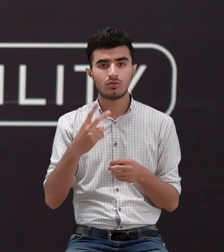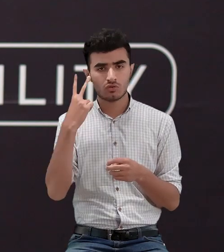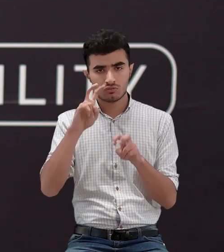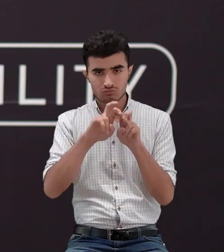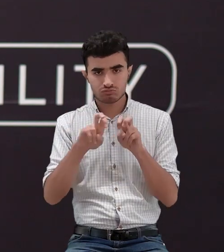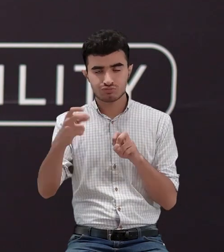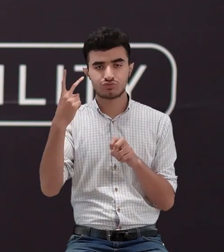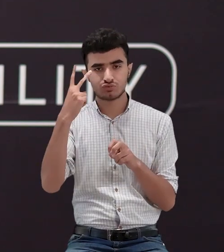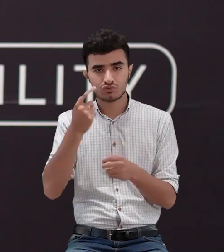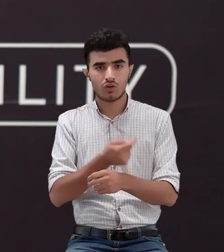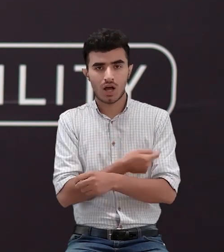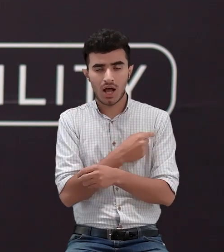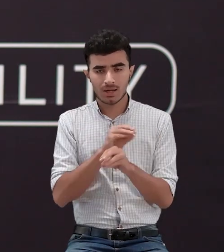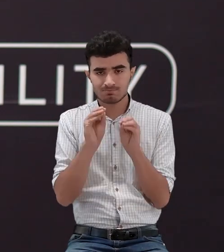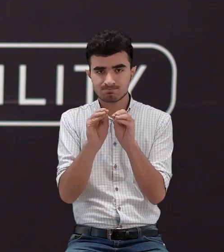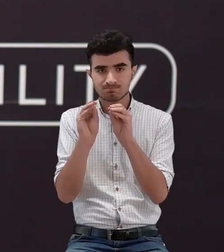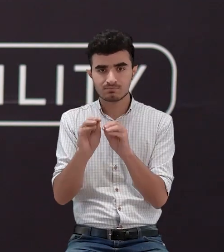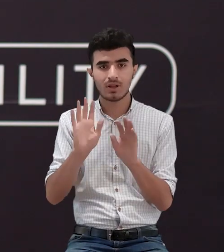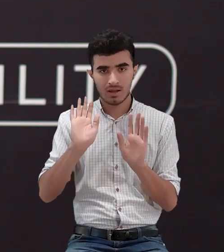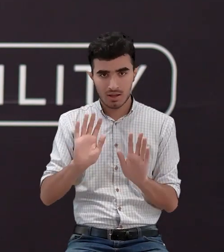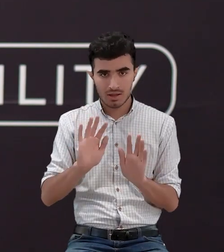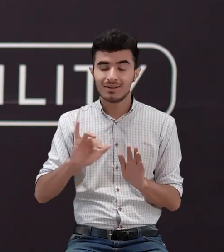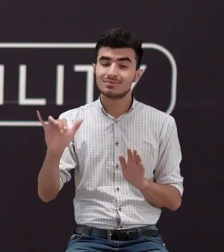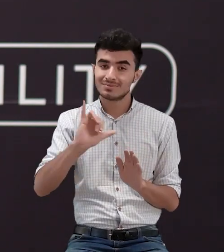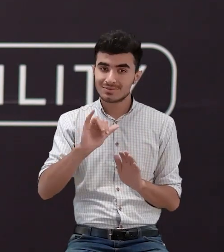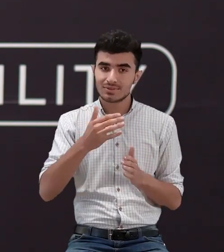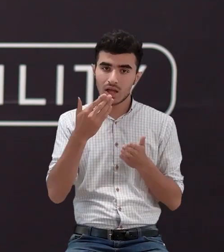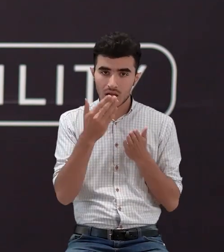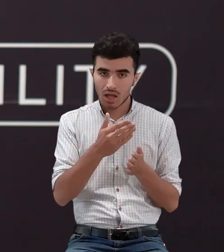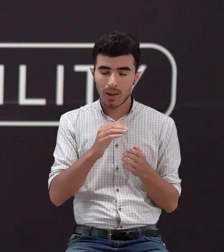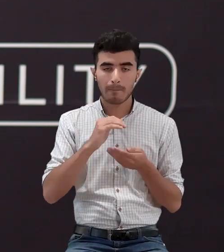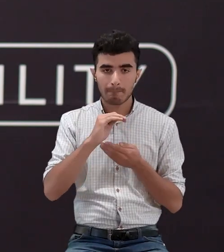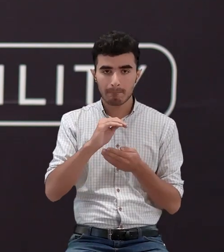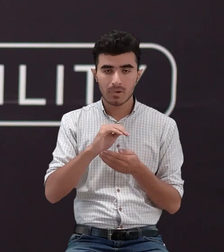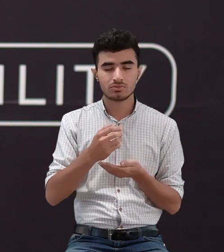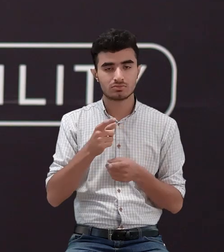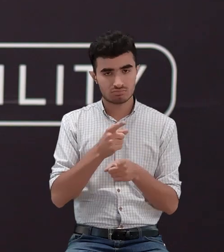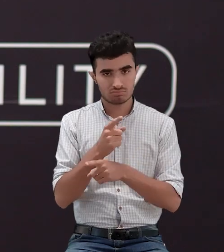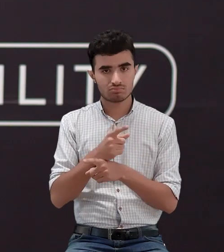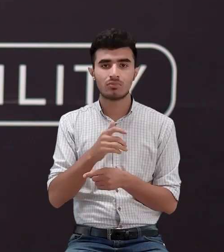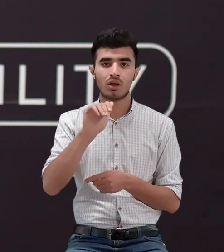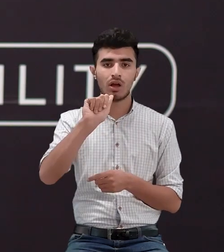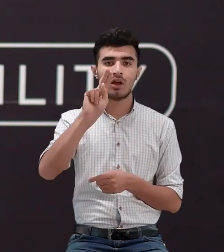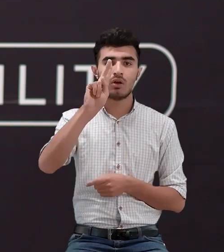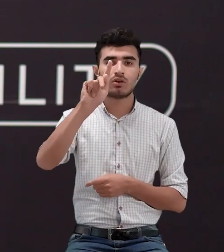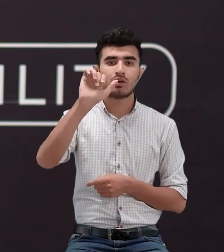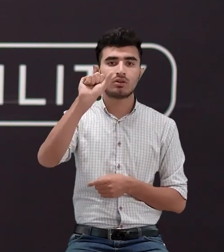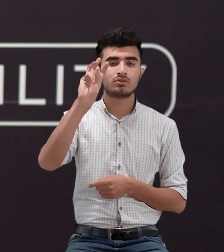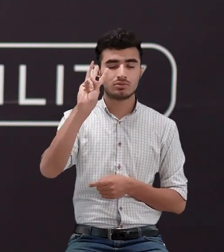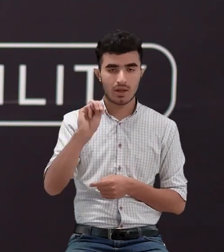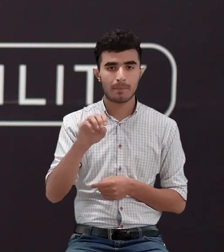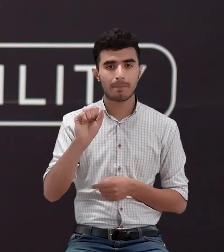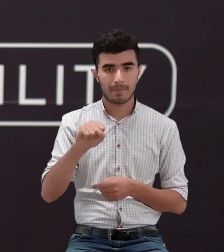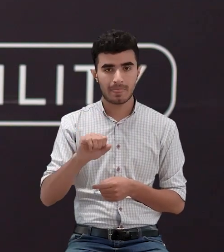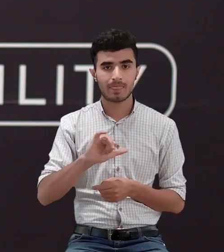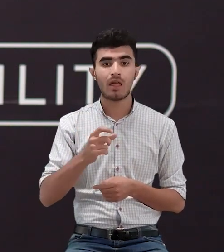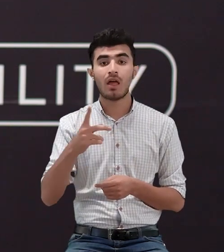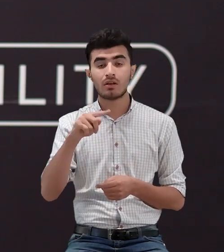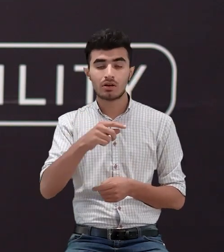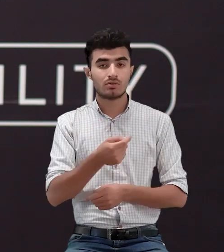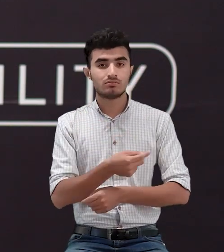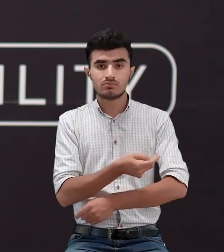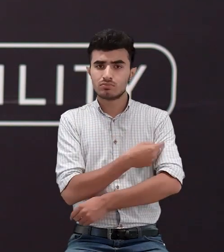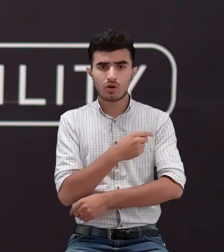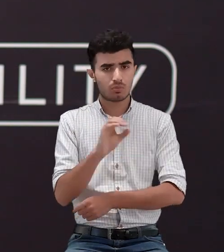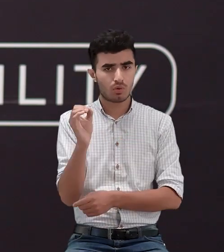گے, آپ ادھر ادھر جائیں گے, تو اس بچے کے لیے کیوں نہیں. اور دس از ناٹ ایون اے ڈیزیز, دس از ناٹ اے کیوریبل ڈیزیز جس کے لیے آپ نے